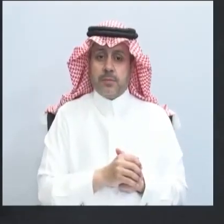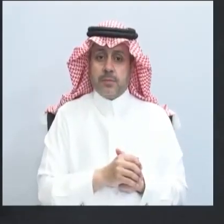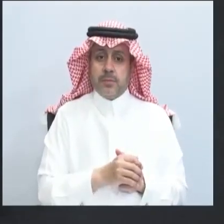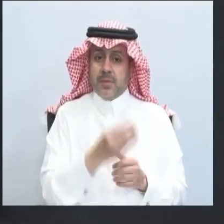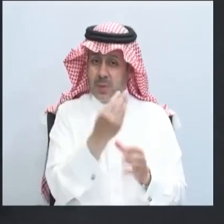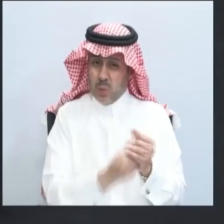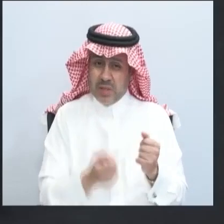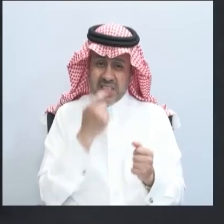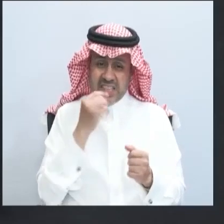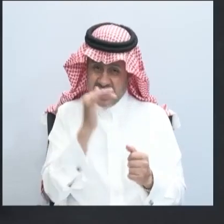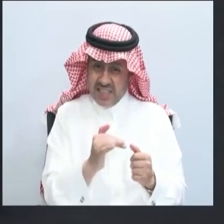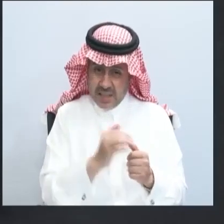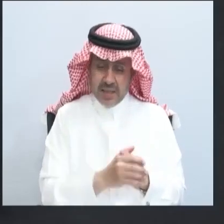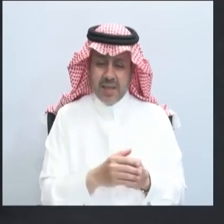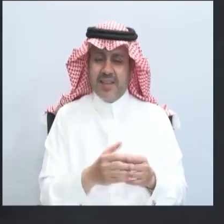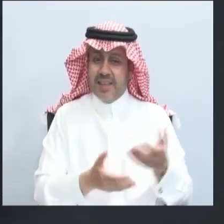يحتاج الى ماذا